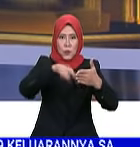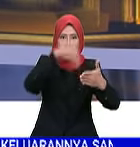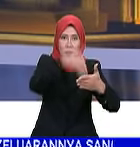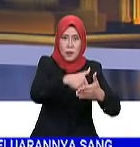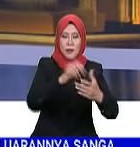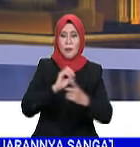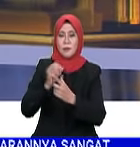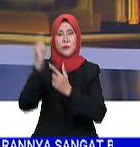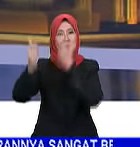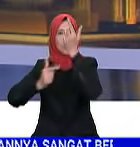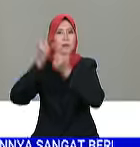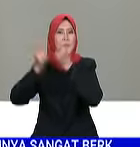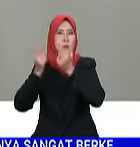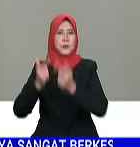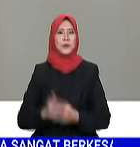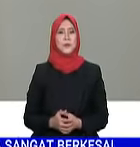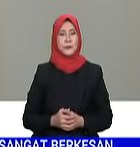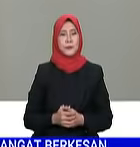melancong.